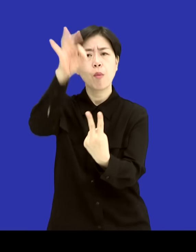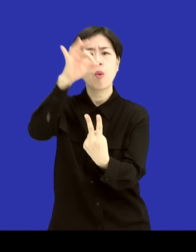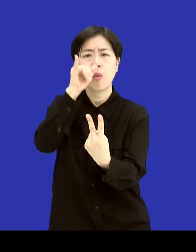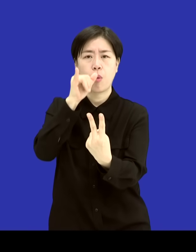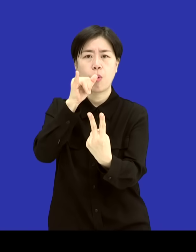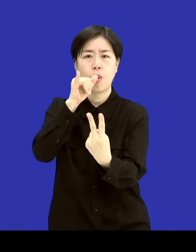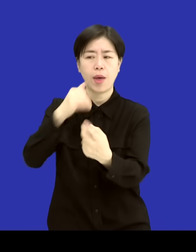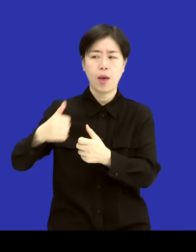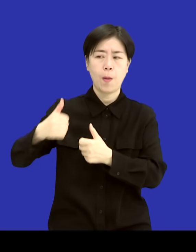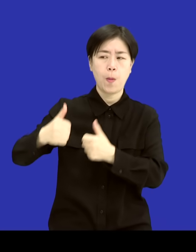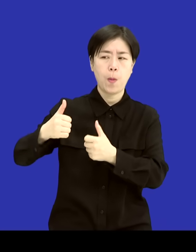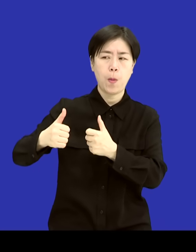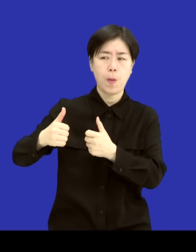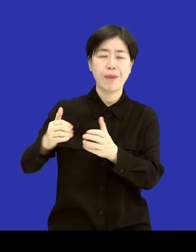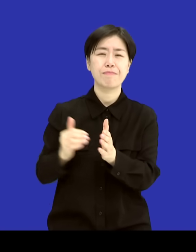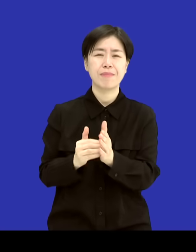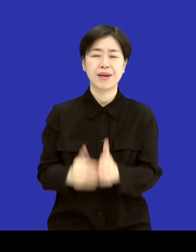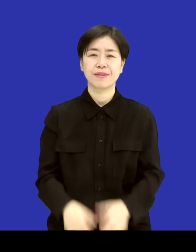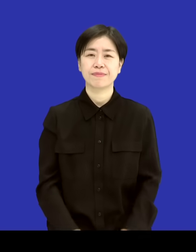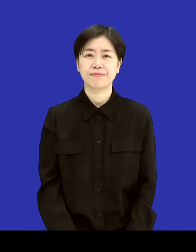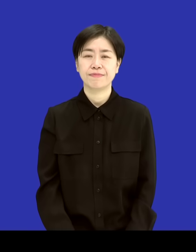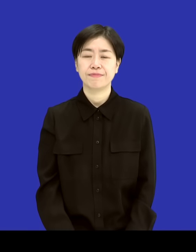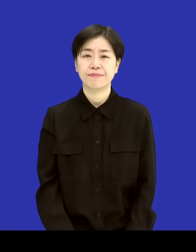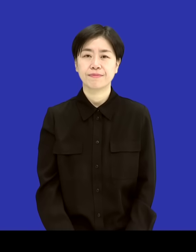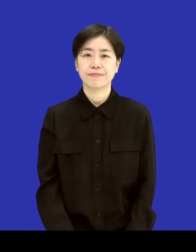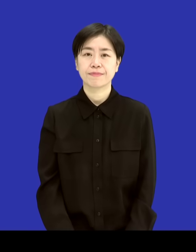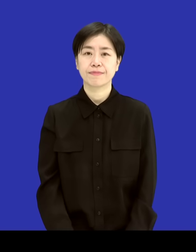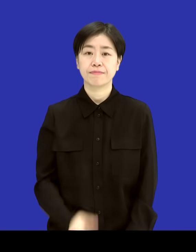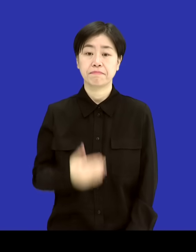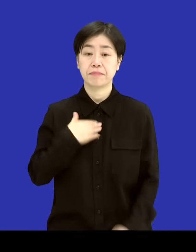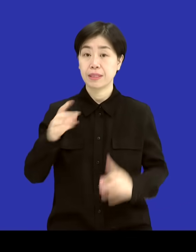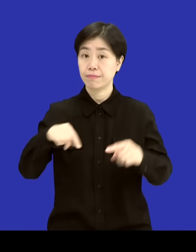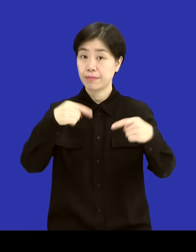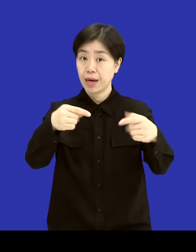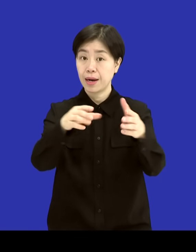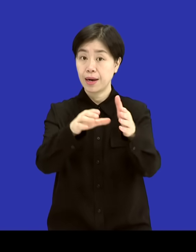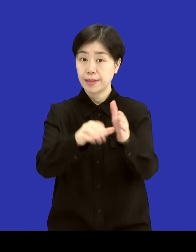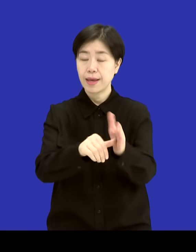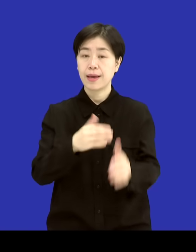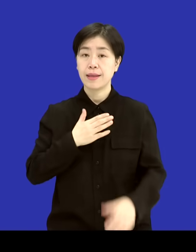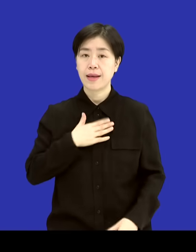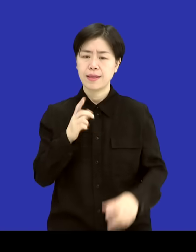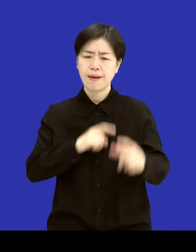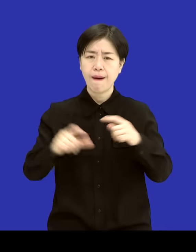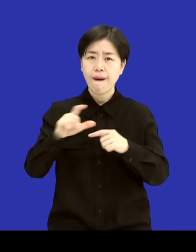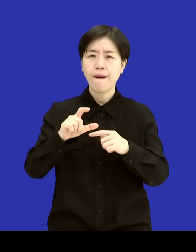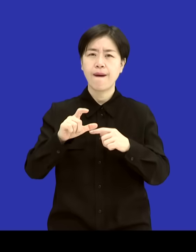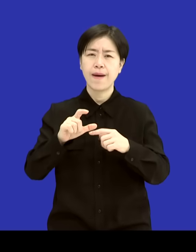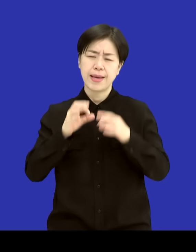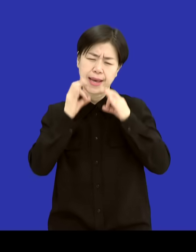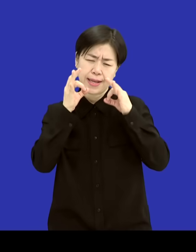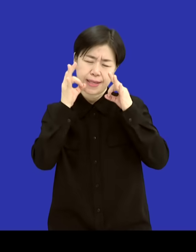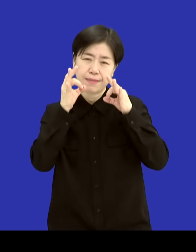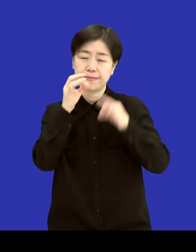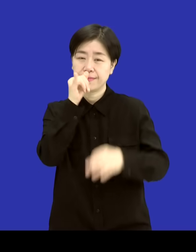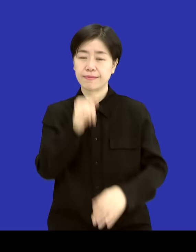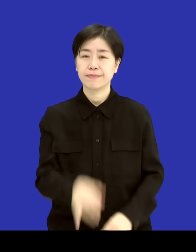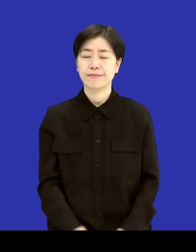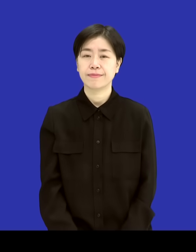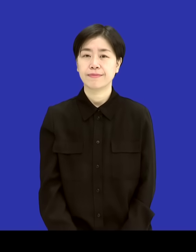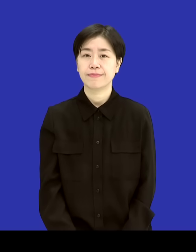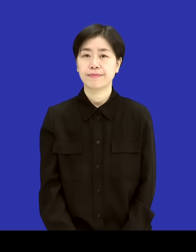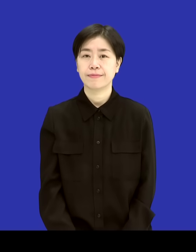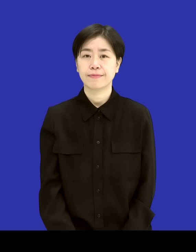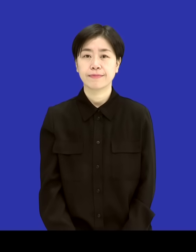하려고 이렇게 딱 한 명 한 명씩만 뽑는데 거기 들어가서 이제 제가 더 열심히 막 하려고 한 거죠. 좀